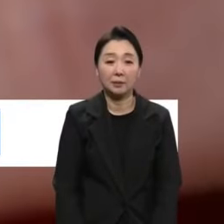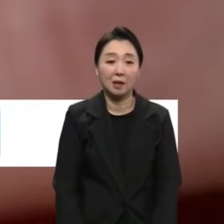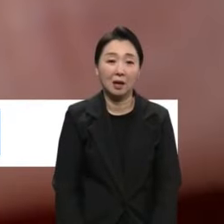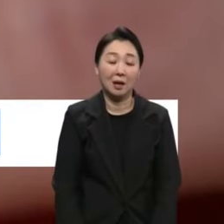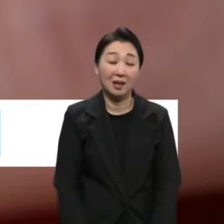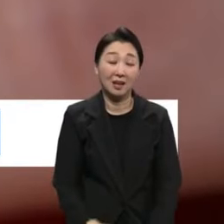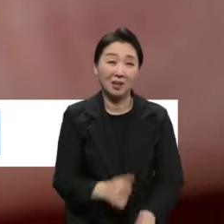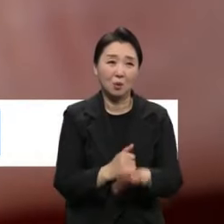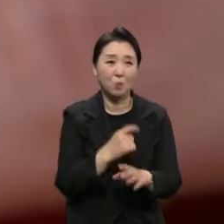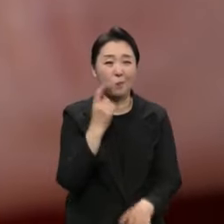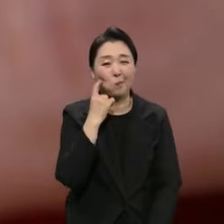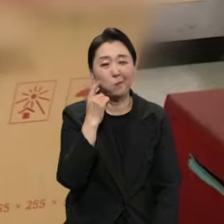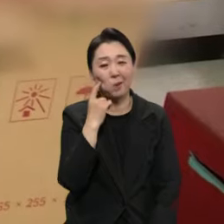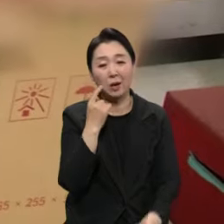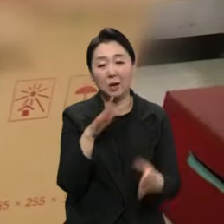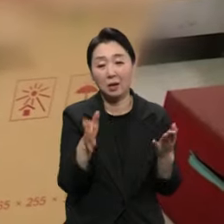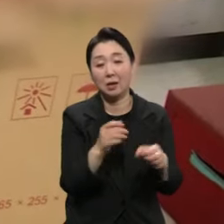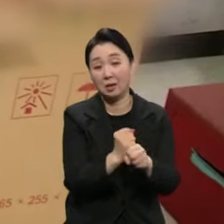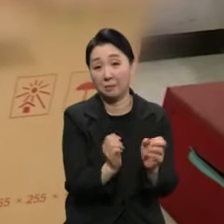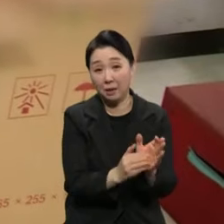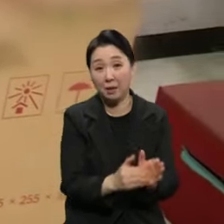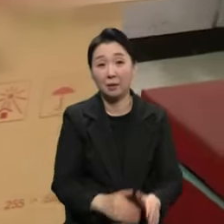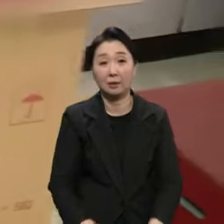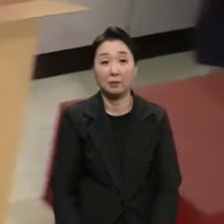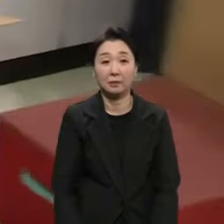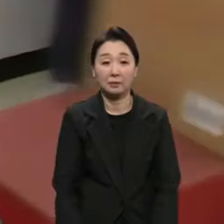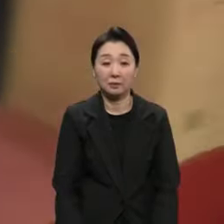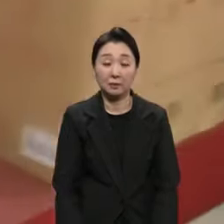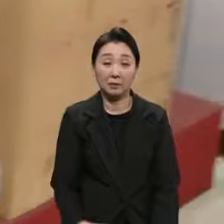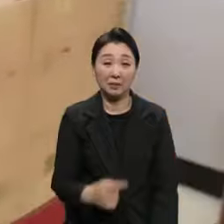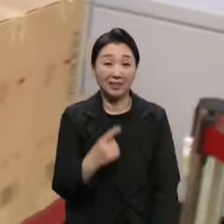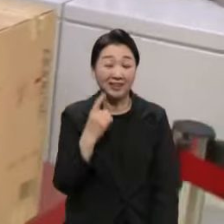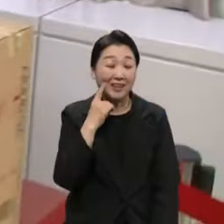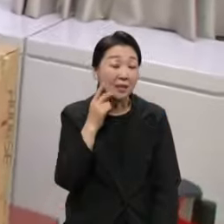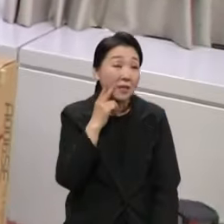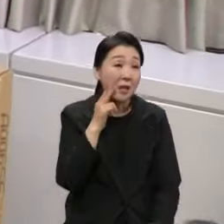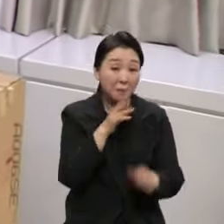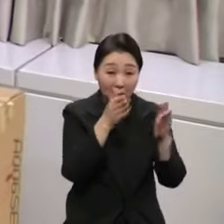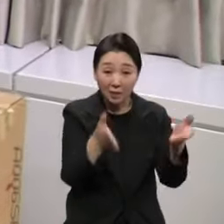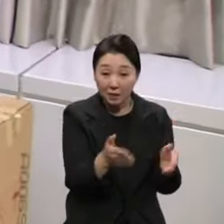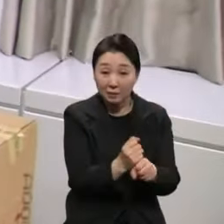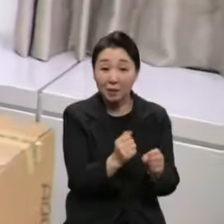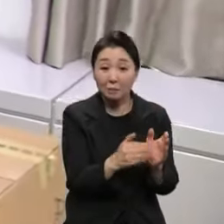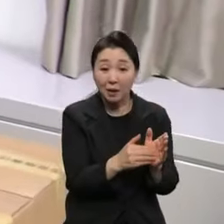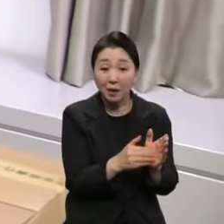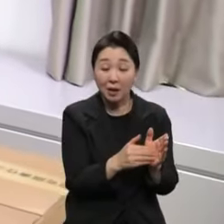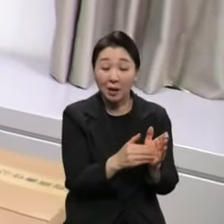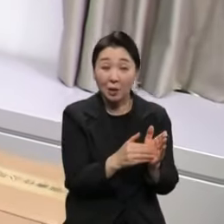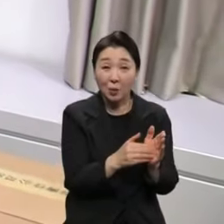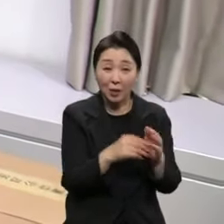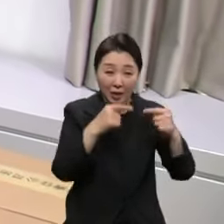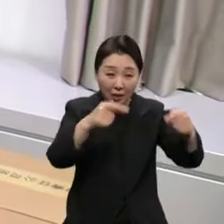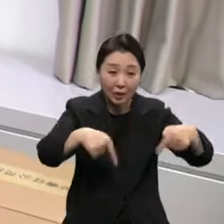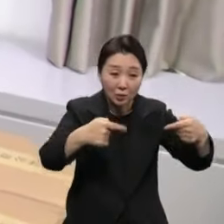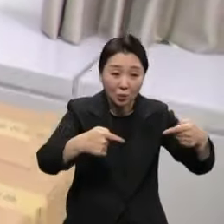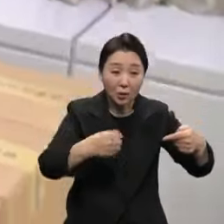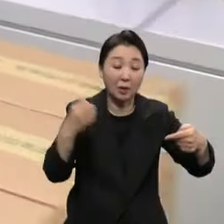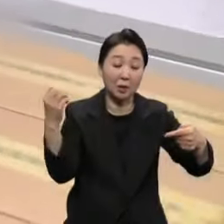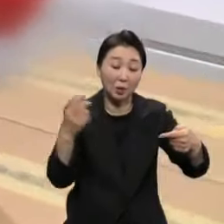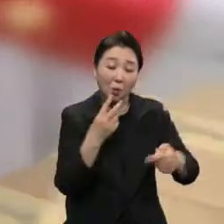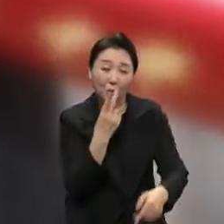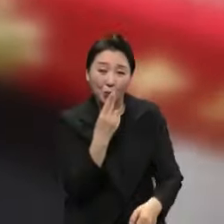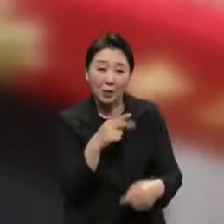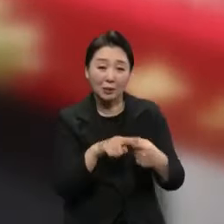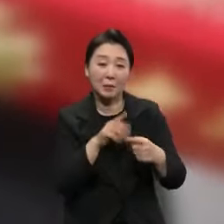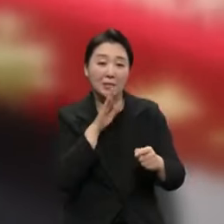가짜 상자를 만들기도 했습니다. 일당이 만든 가짜 담배 상자입니다. 이렇게 골판지와 플라스틱으로 진짜와